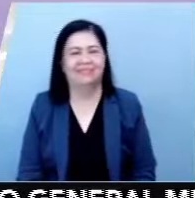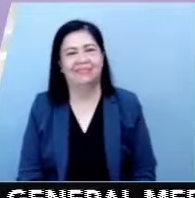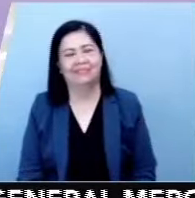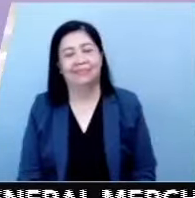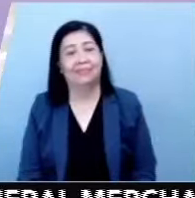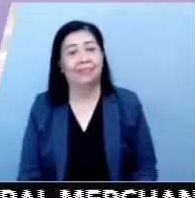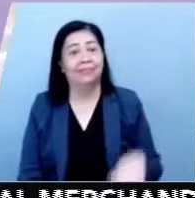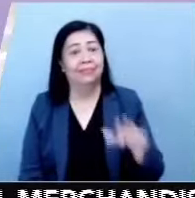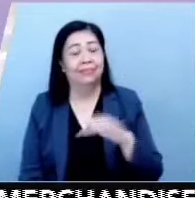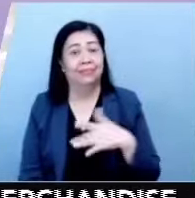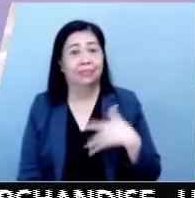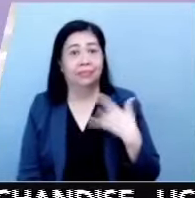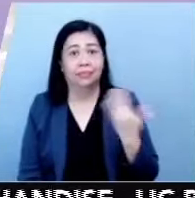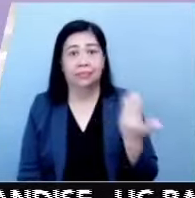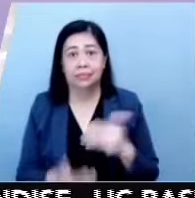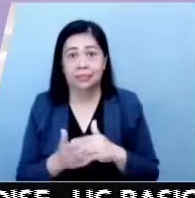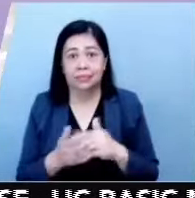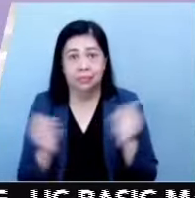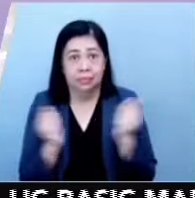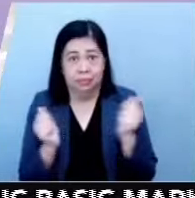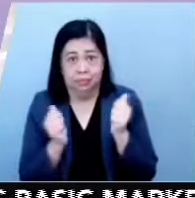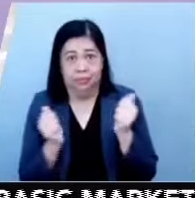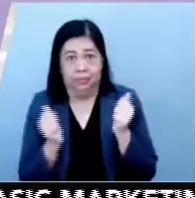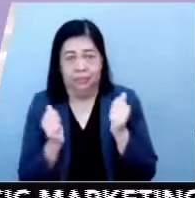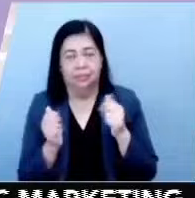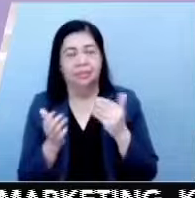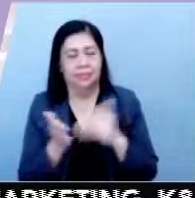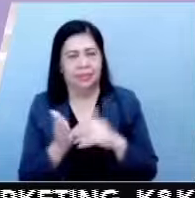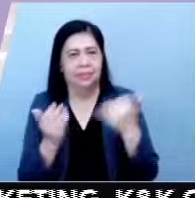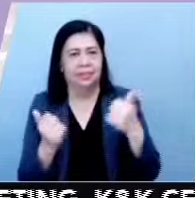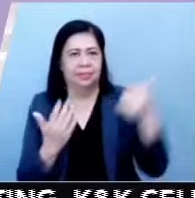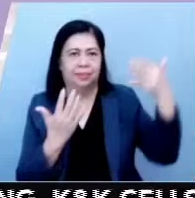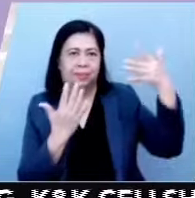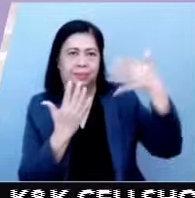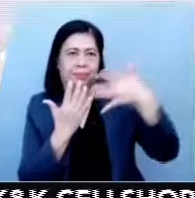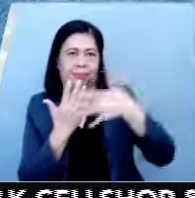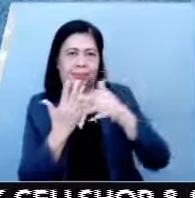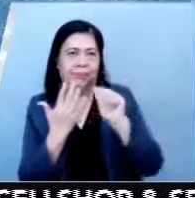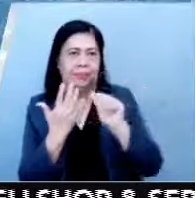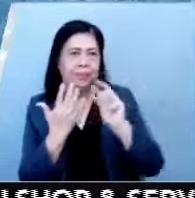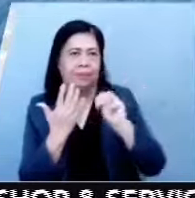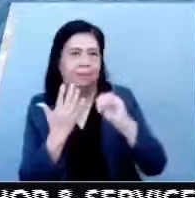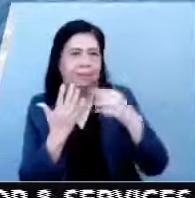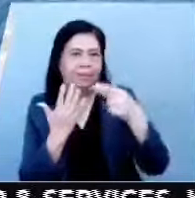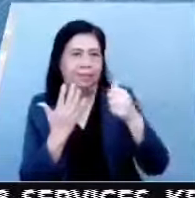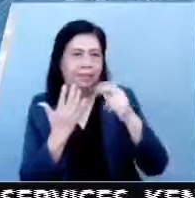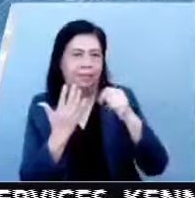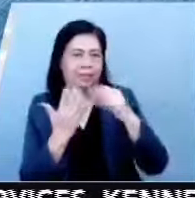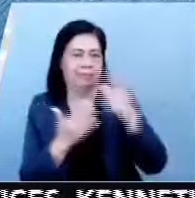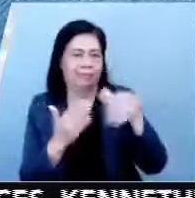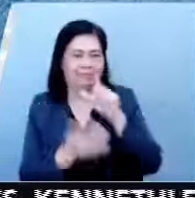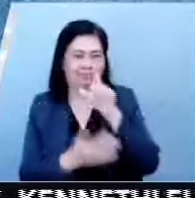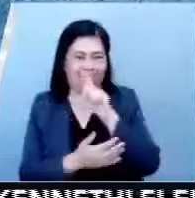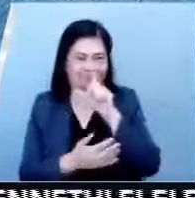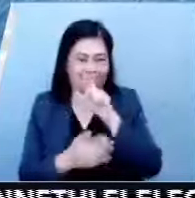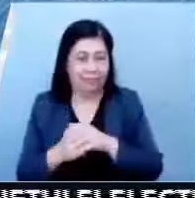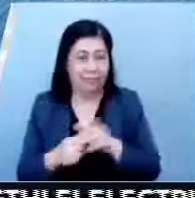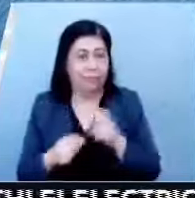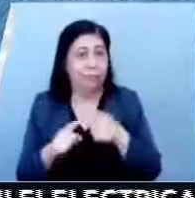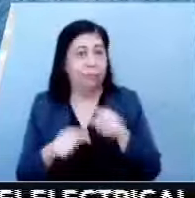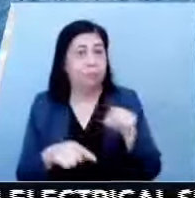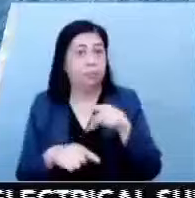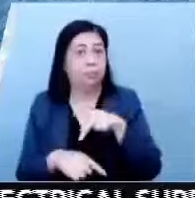Makapuso, ramdam niyo ba ulit ang lamig? Umiiral pa rin ang northeast monsoon o hangin amihan sa buong Luzon. At batay sa datos ng